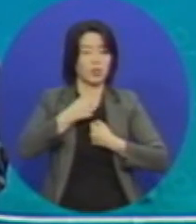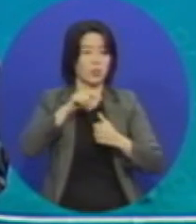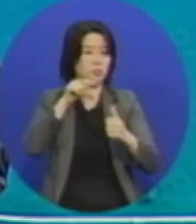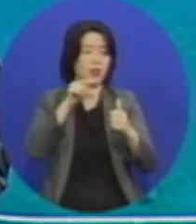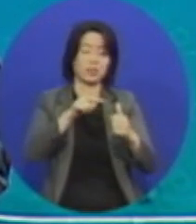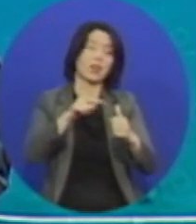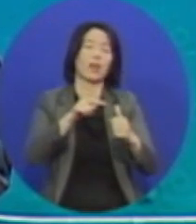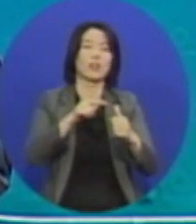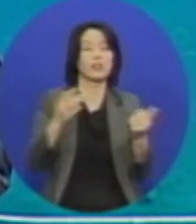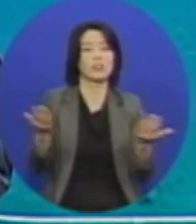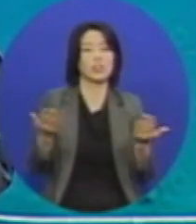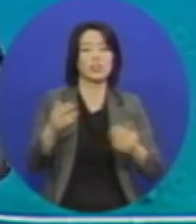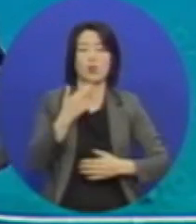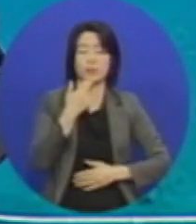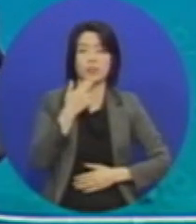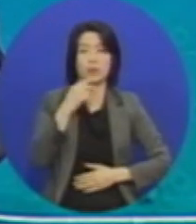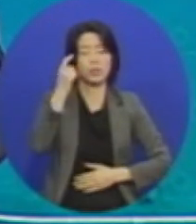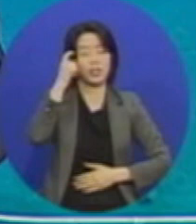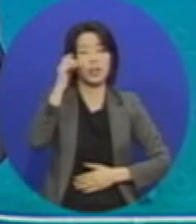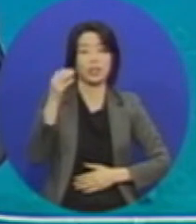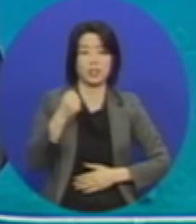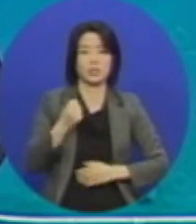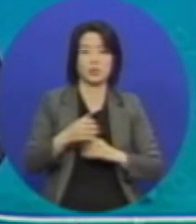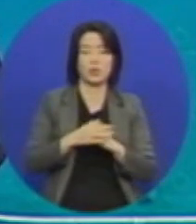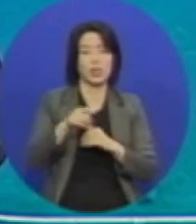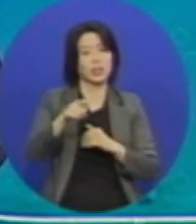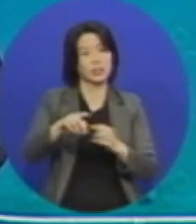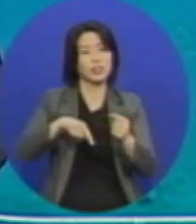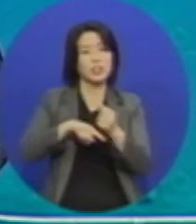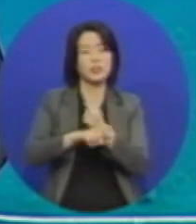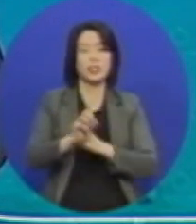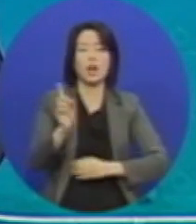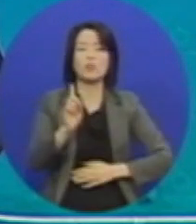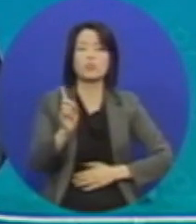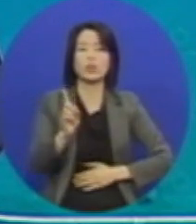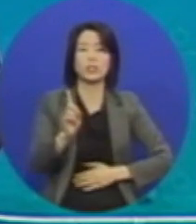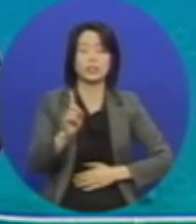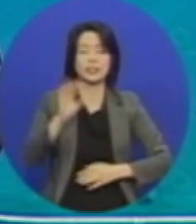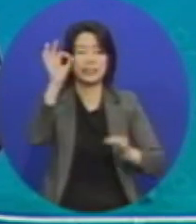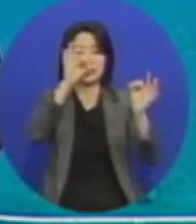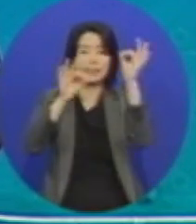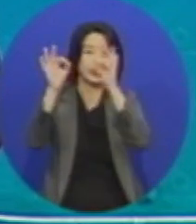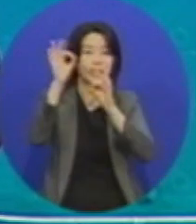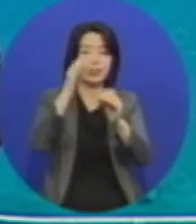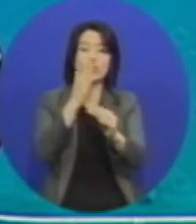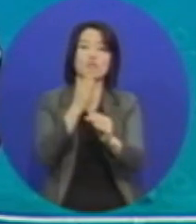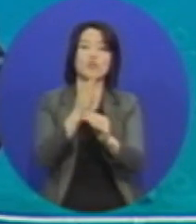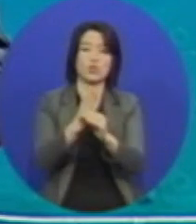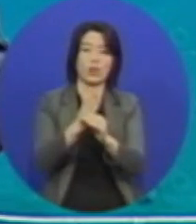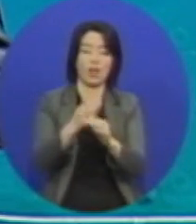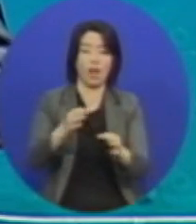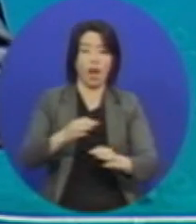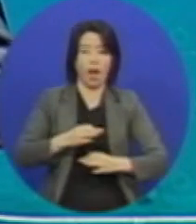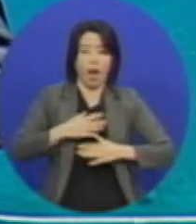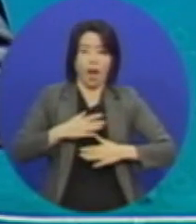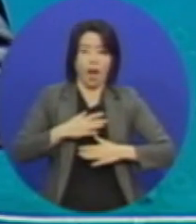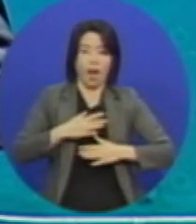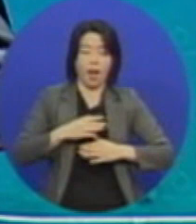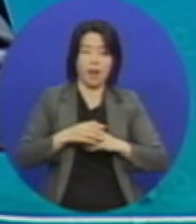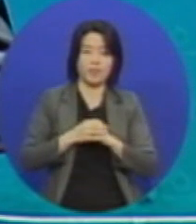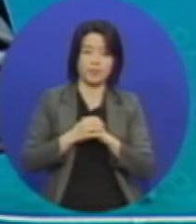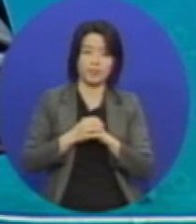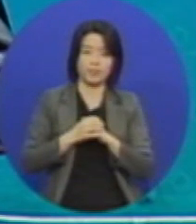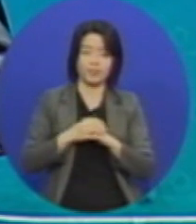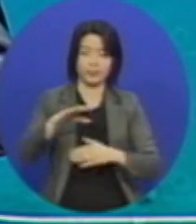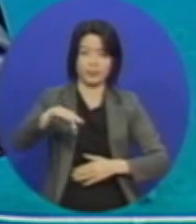없다고 생각하고 맥주 감자 절의 의미가 무엇인지를 찾는 중에 깜짝 놀라는